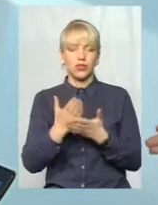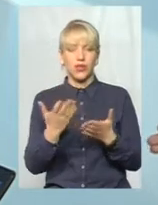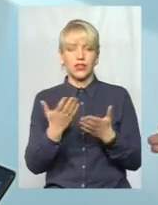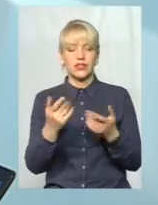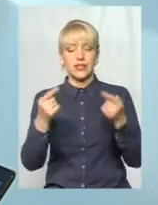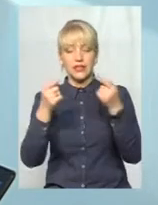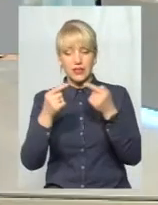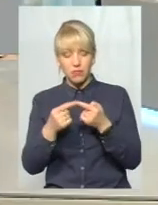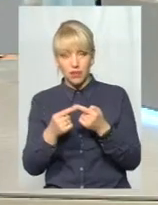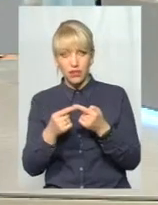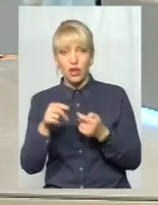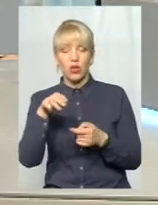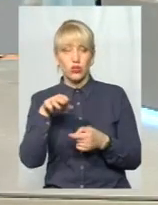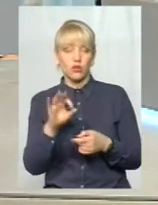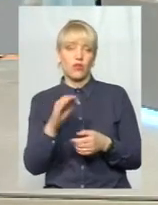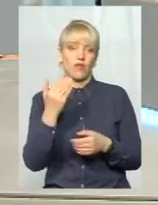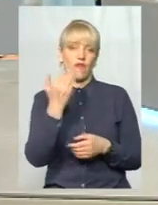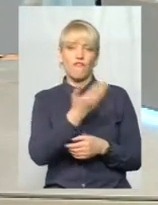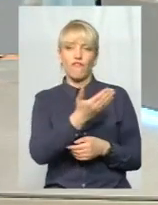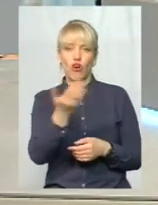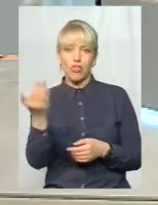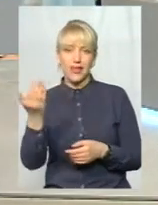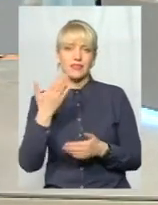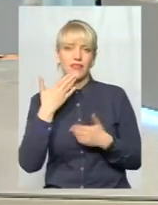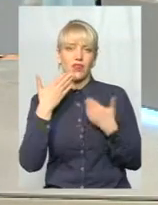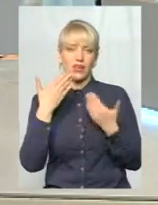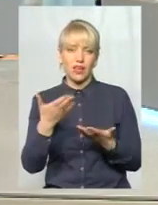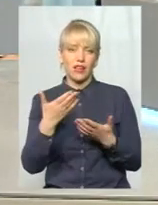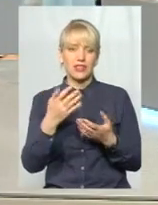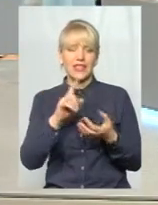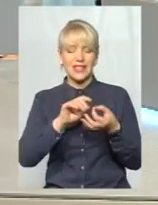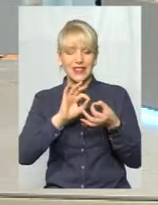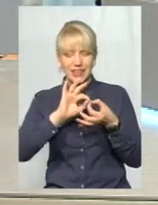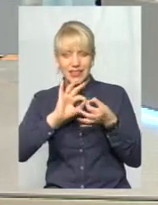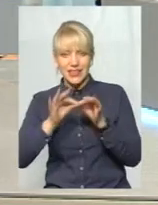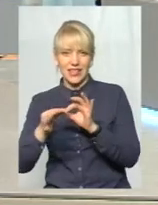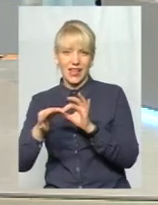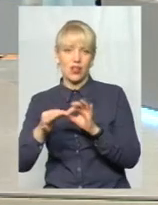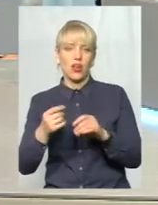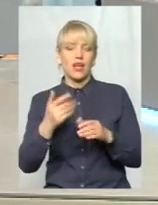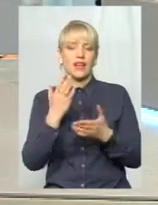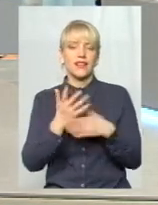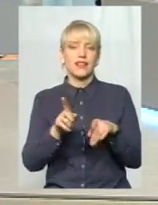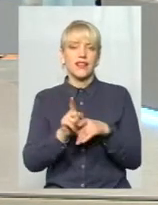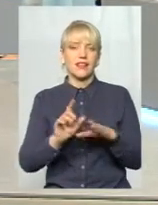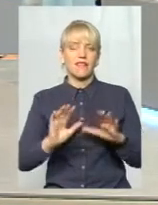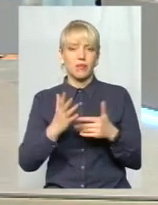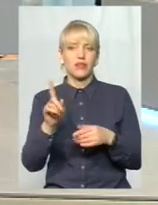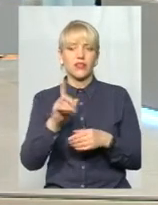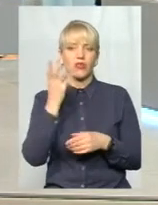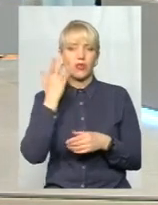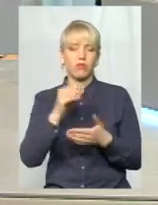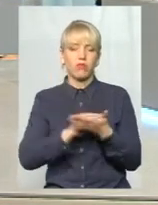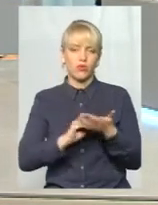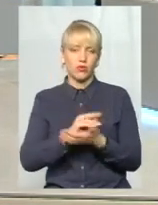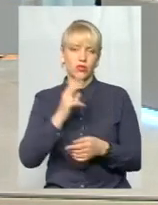в цьому форматі, вони тоді звертаються більш тоді детально. Бувають такі випадки, що здають повторно, двічі, тричі разів. Тобто це